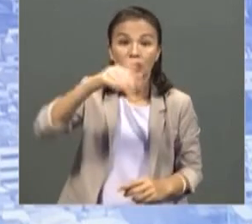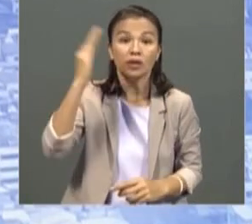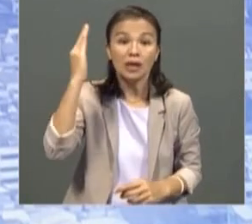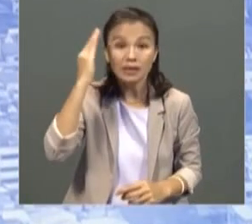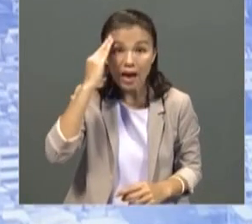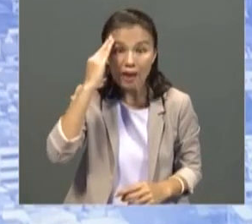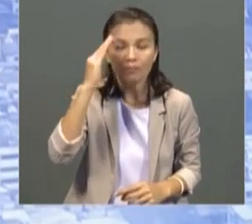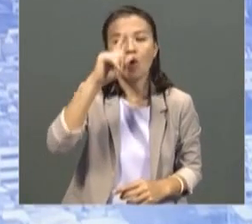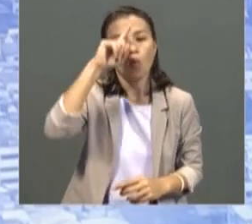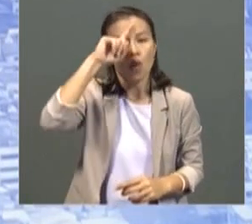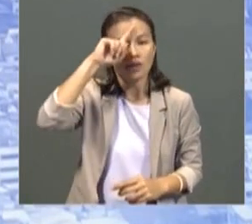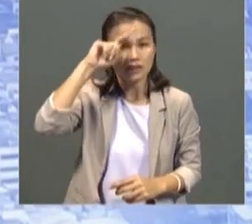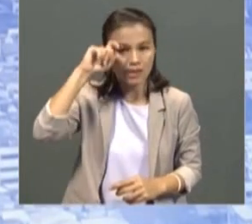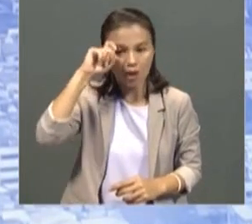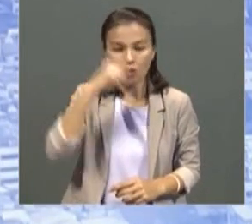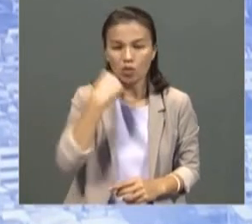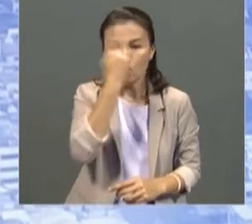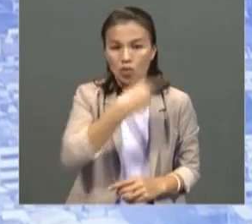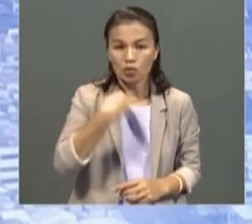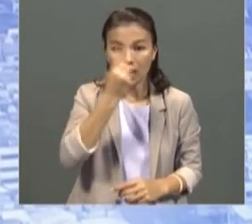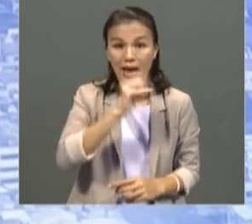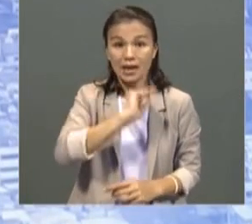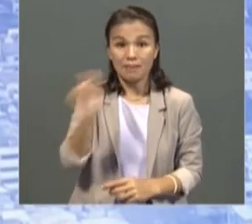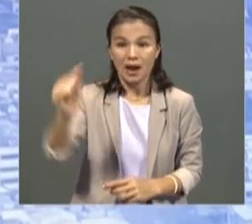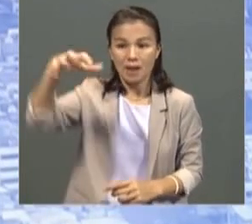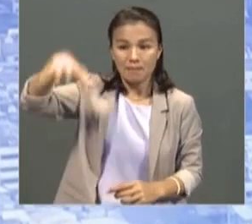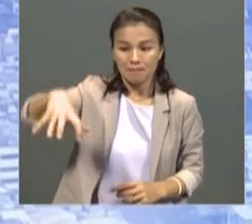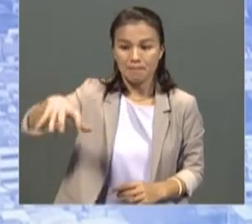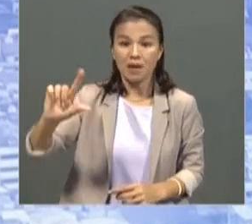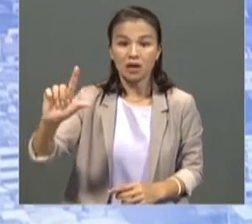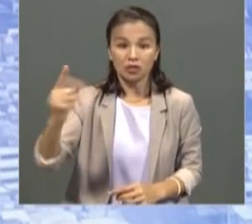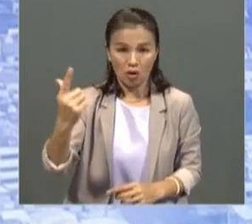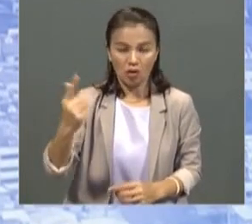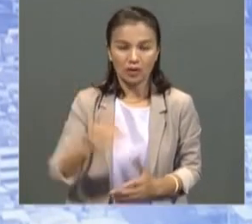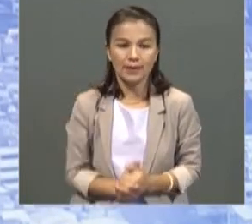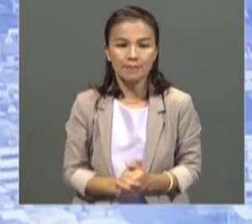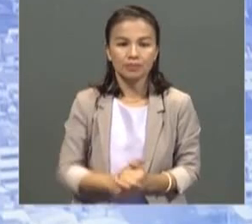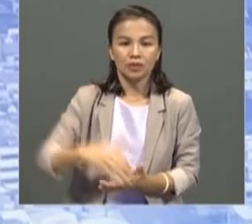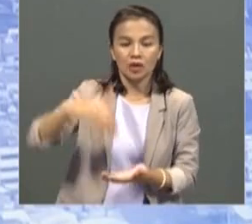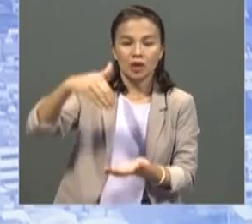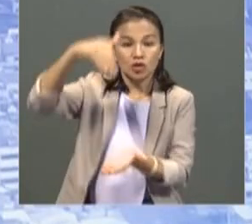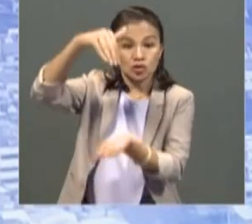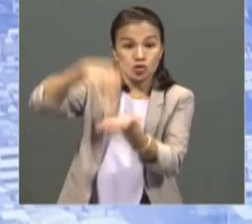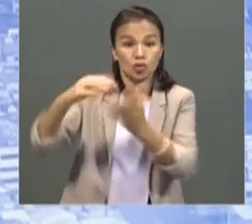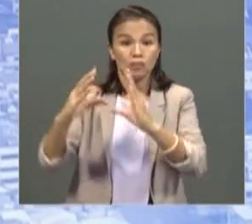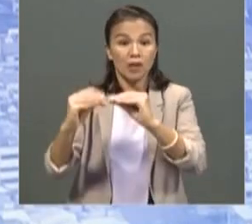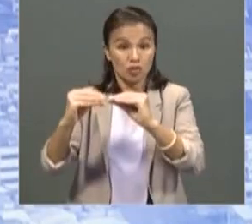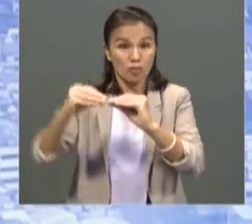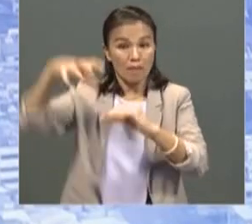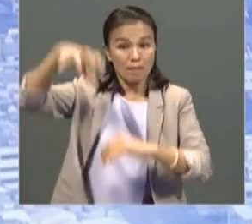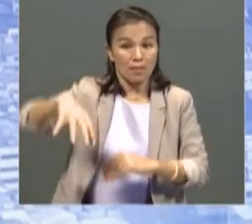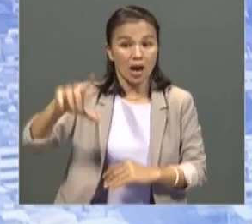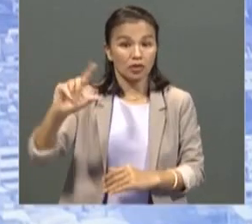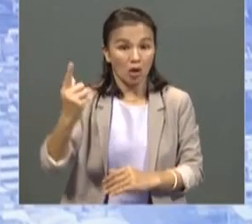မှာဖြစ်ပါတယ်ဒီလာမယ့်စနေနေ့မှာနော်မင်းထောင်ဌာနီဖက်မှာစာမွေးသွားပြည့်မယ်ဆိုလို့ရှိရင်အဲ့